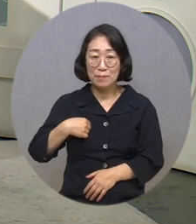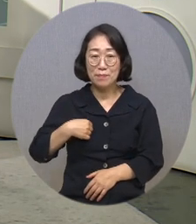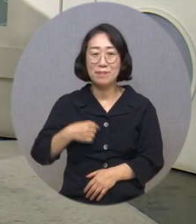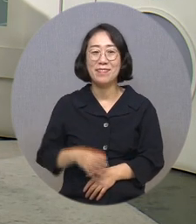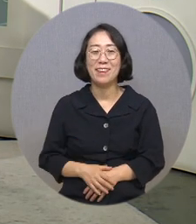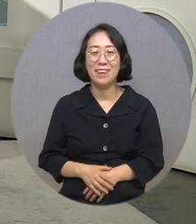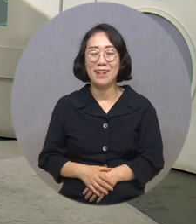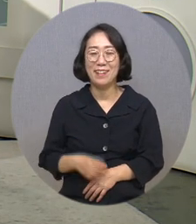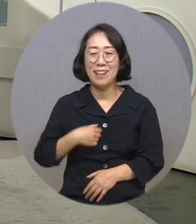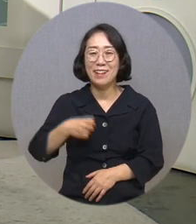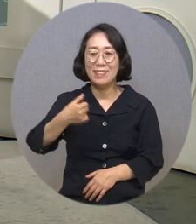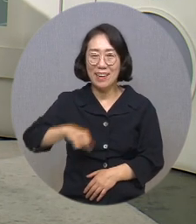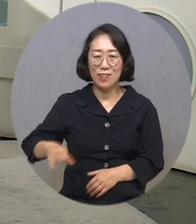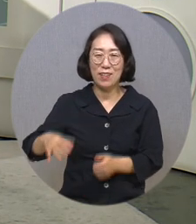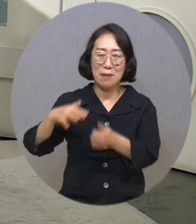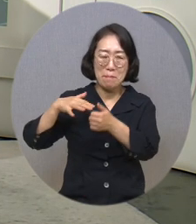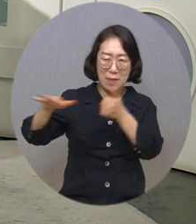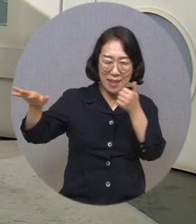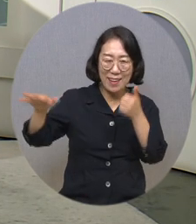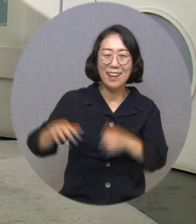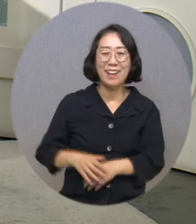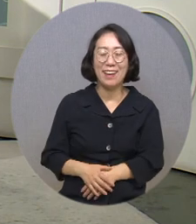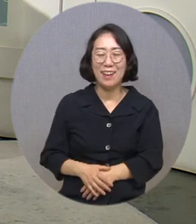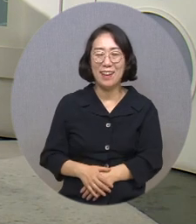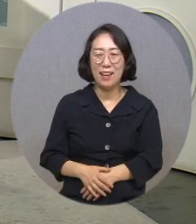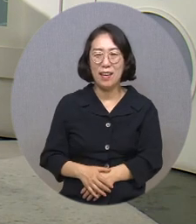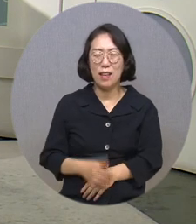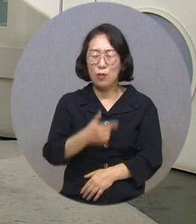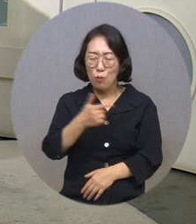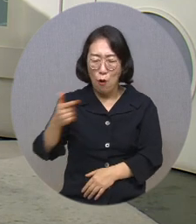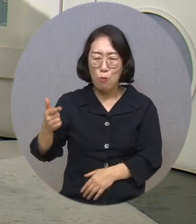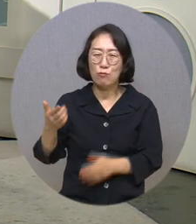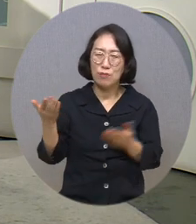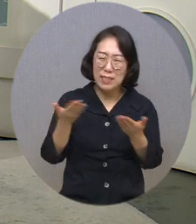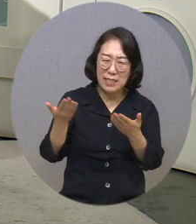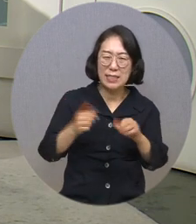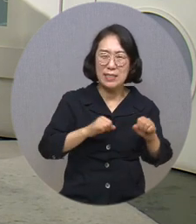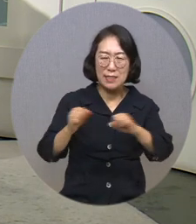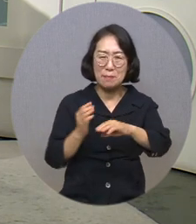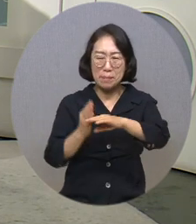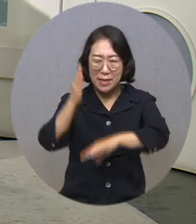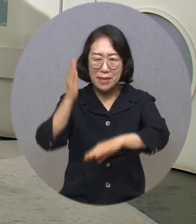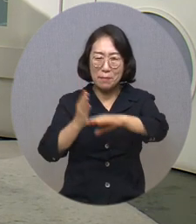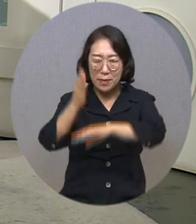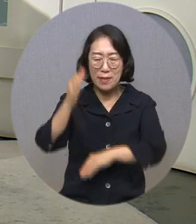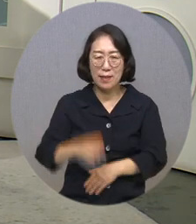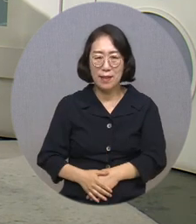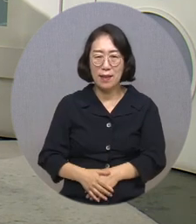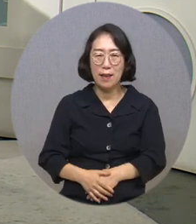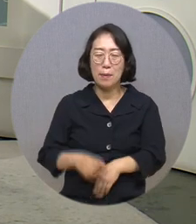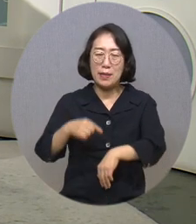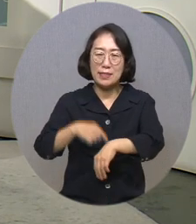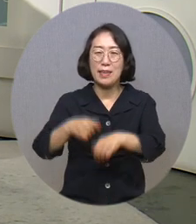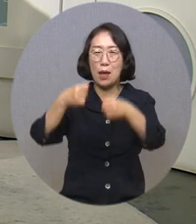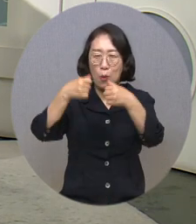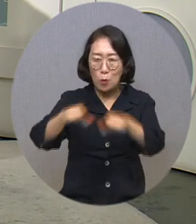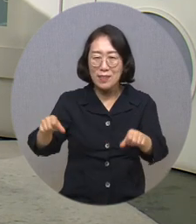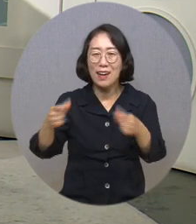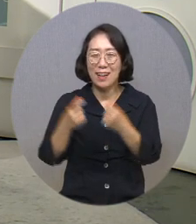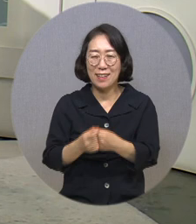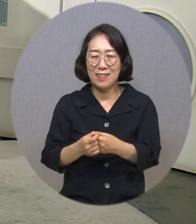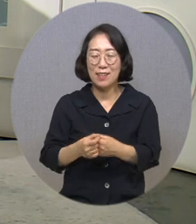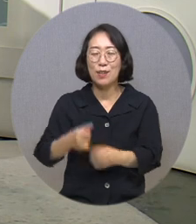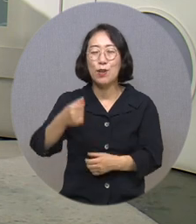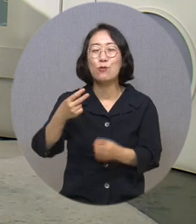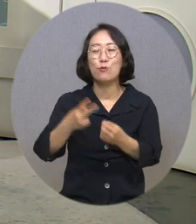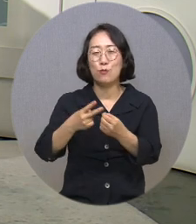받습니다. 아빠는 아이, 너무 막 네. 여러 가지 일을 너무 많이 한다고 그러면서 아빠는 고장난 시기라고 그러더라고요. 아. 저희 둘째가